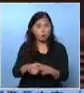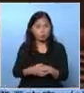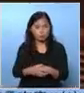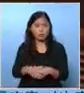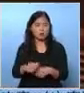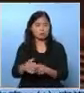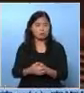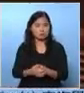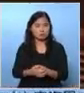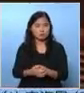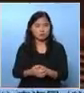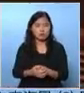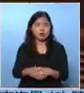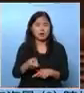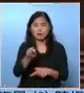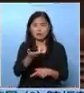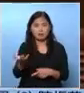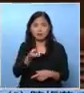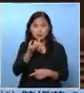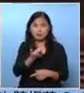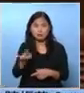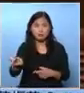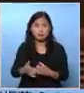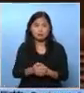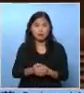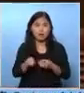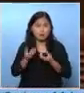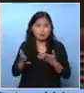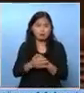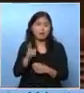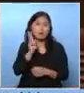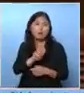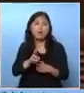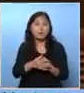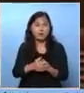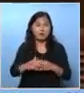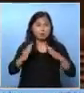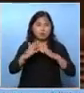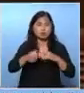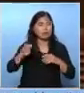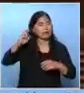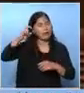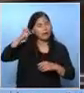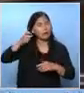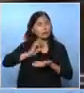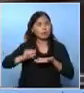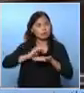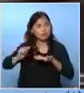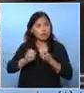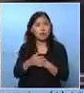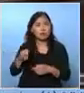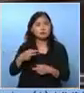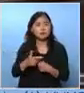大家提出咗咁多意見。俾多兩個禮拜啊，局長翻去諗下，同埋咁